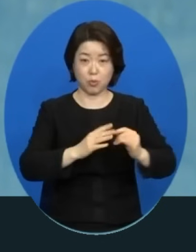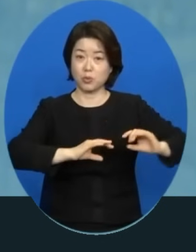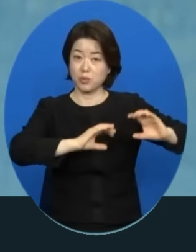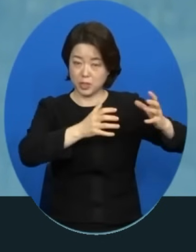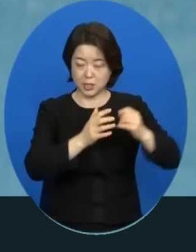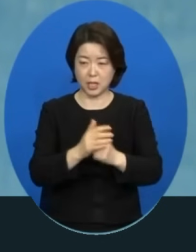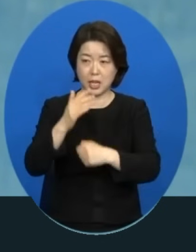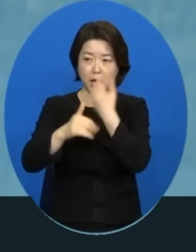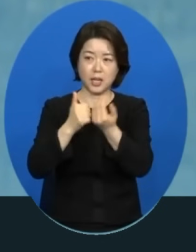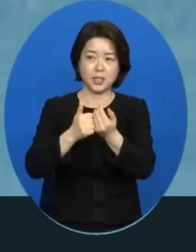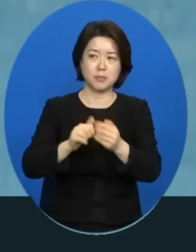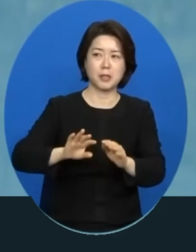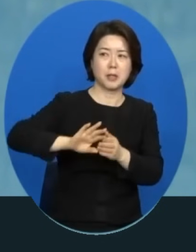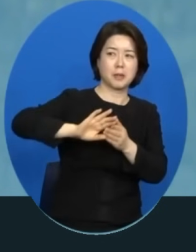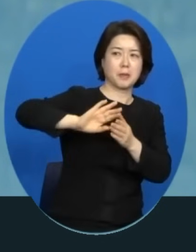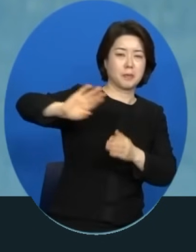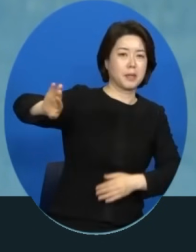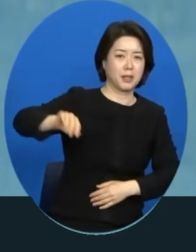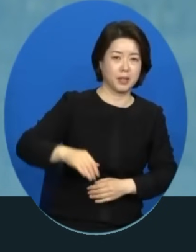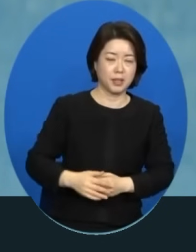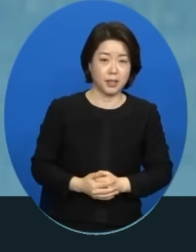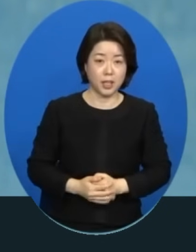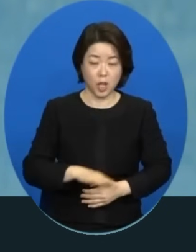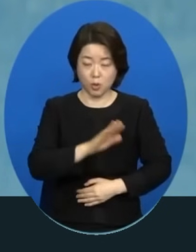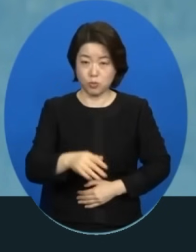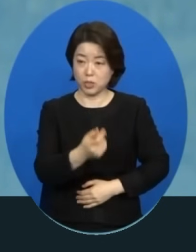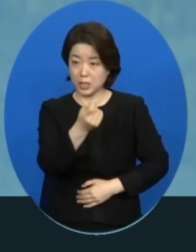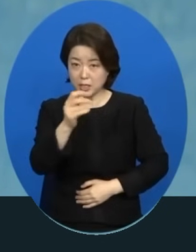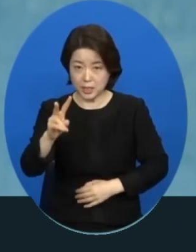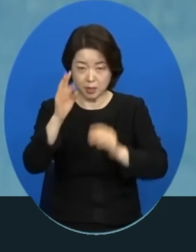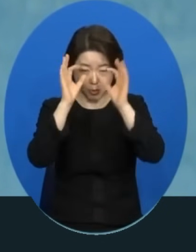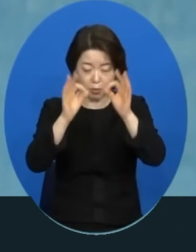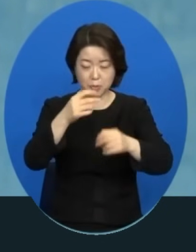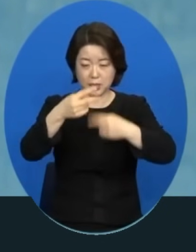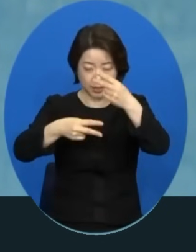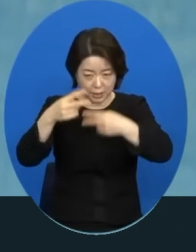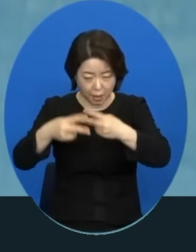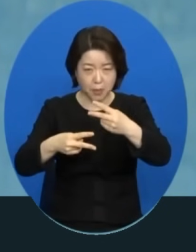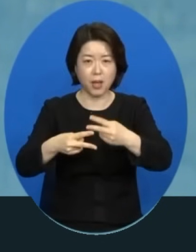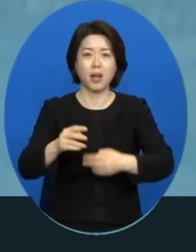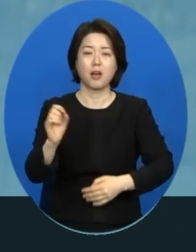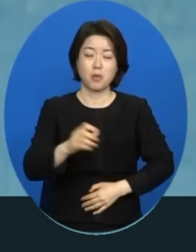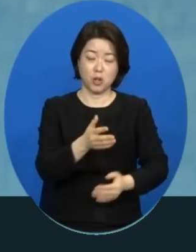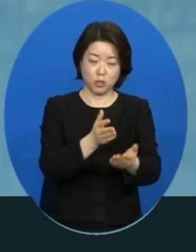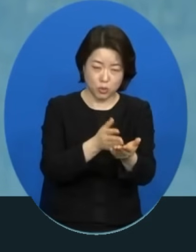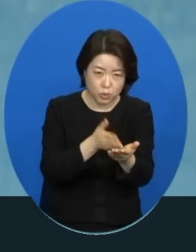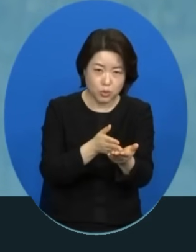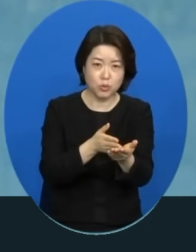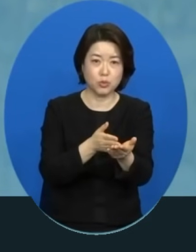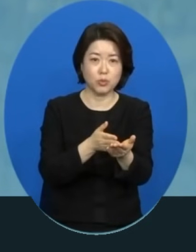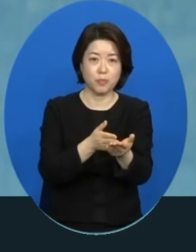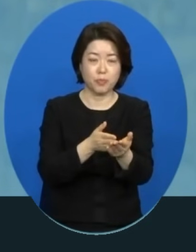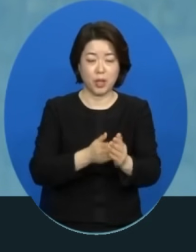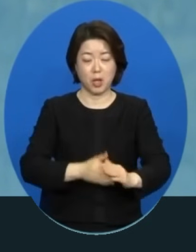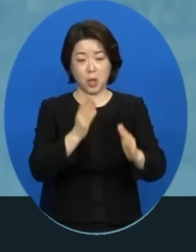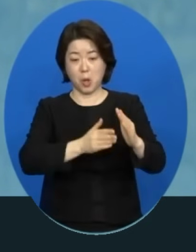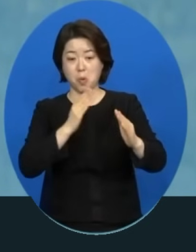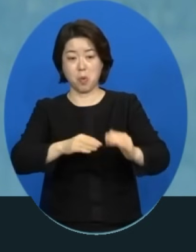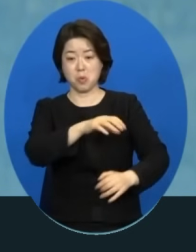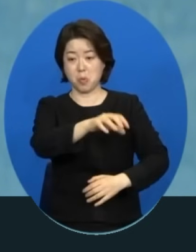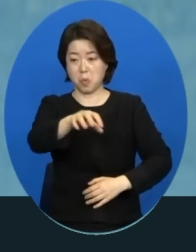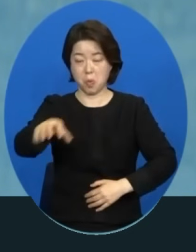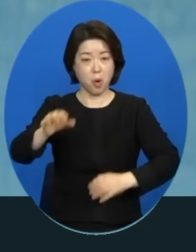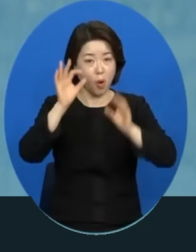하나님을 배제하고 있습니다. 우리가 보는 TV나 우리가 본 드라마나 뉴스나 우리 공적